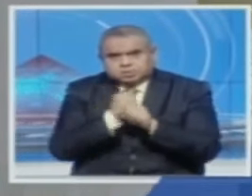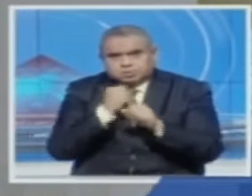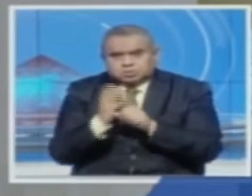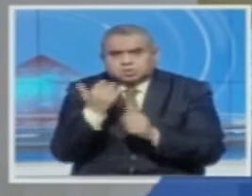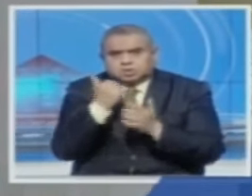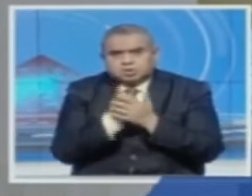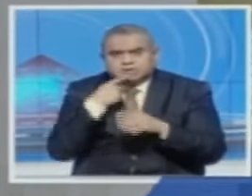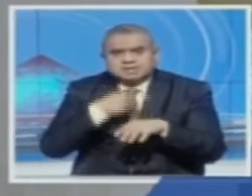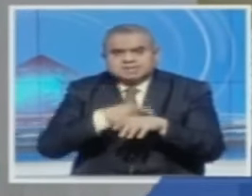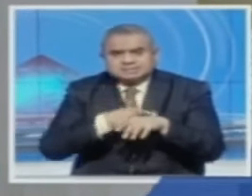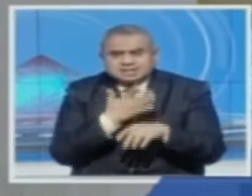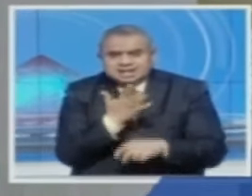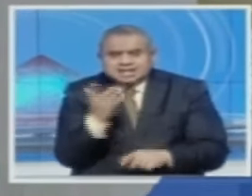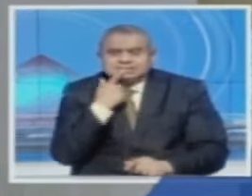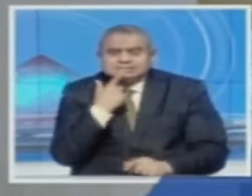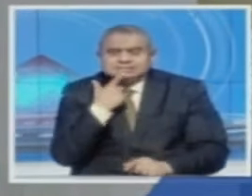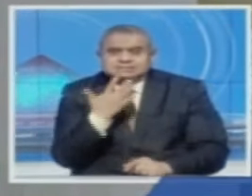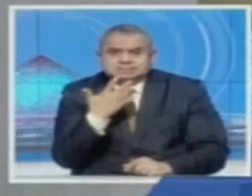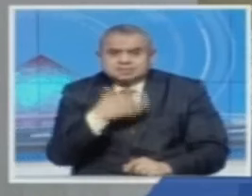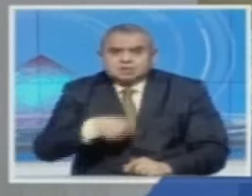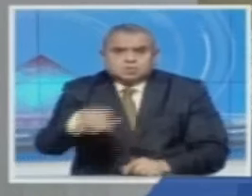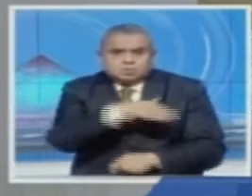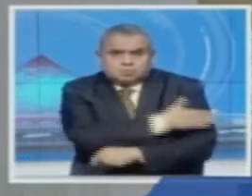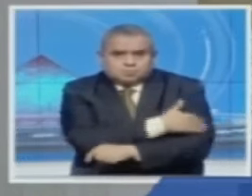5 ساعات. توافق